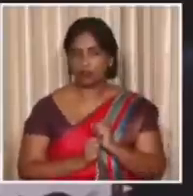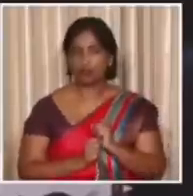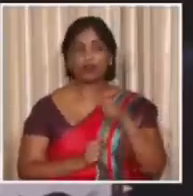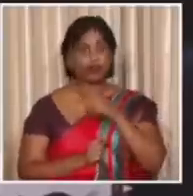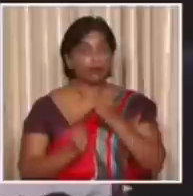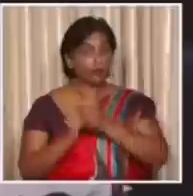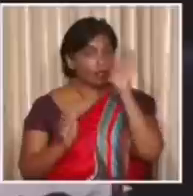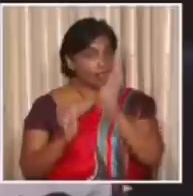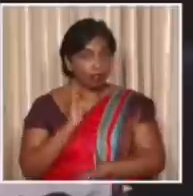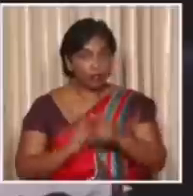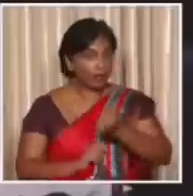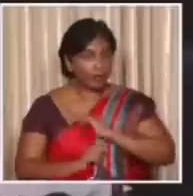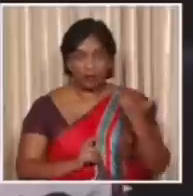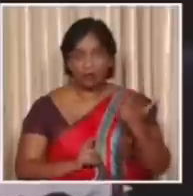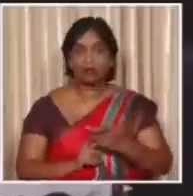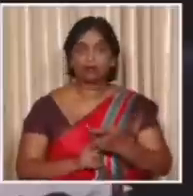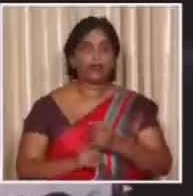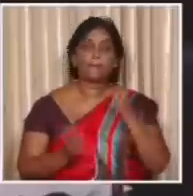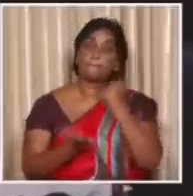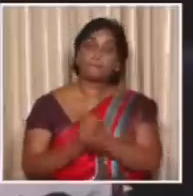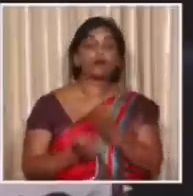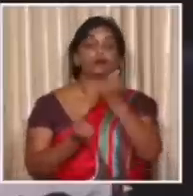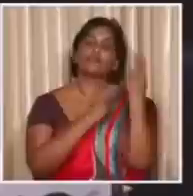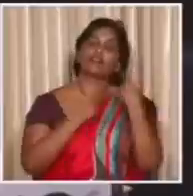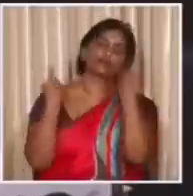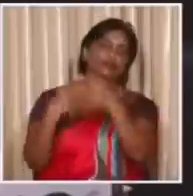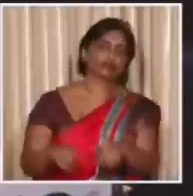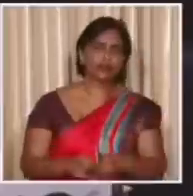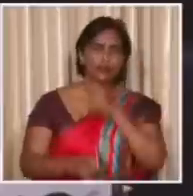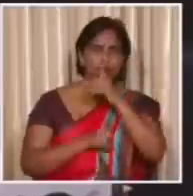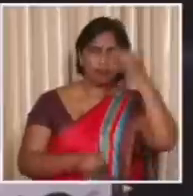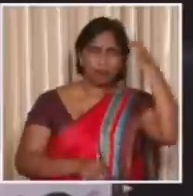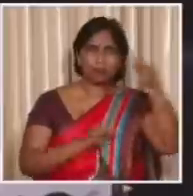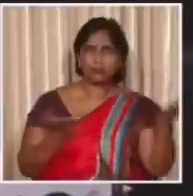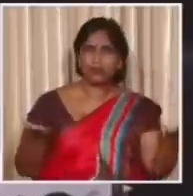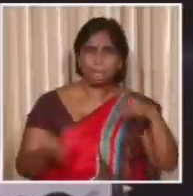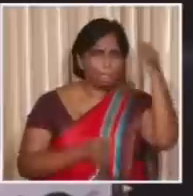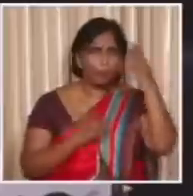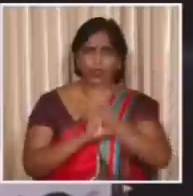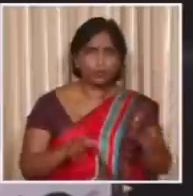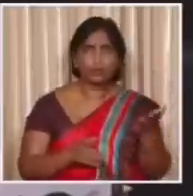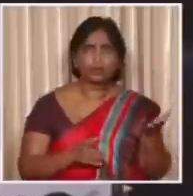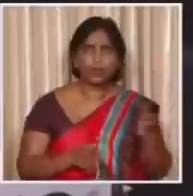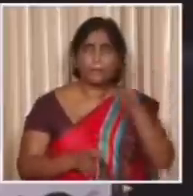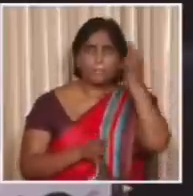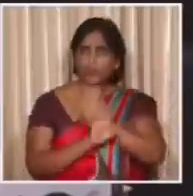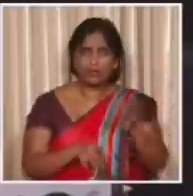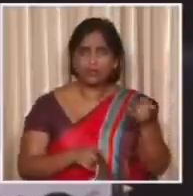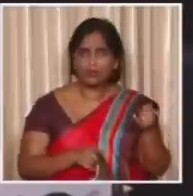මේක කැපිලට එකඟ වෙන්නේ නැත්තම් මේ එකඟතාවයට එන්නේ නැත්තම් බැංකු මේ ආර්ථිකය බාර ගන්නද මොනවද මේ කියන්නේ විකටම් කතා උමතුවක් නෙමෙයිද ඒක පිස්සුවක්